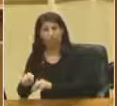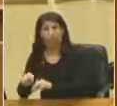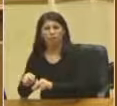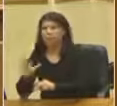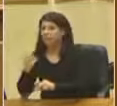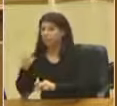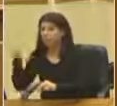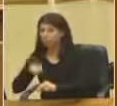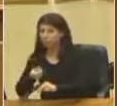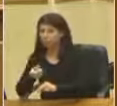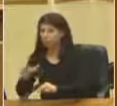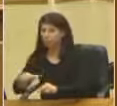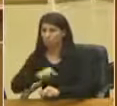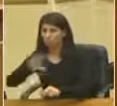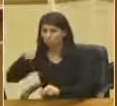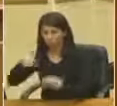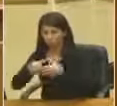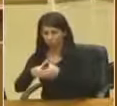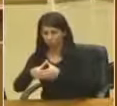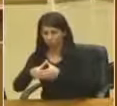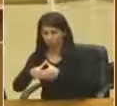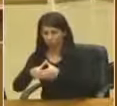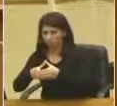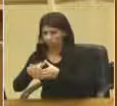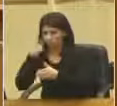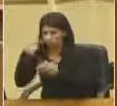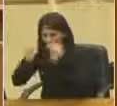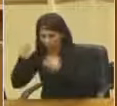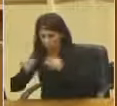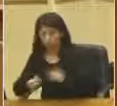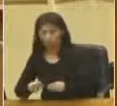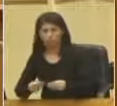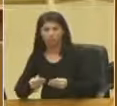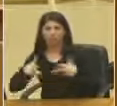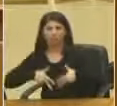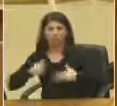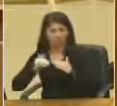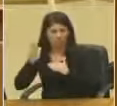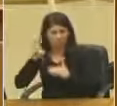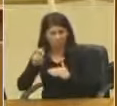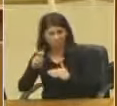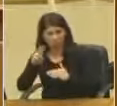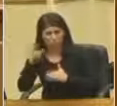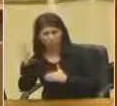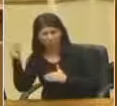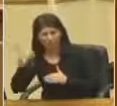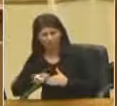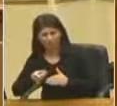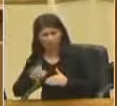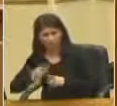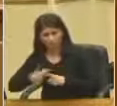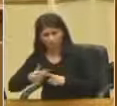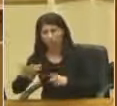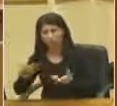κόμμα και κάνουμε αναγωγή επί του συνόλου, ζήτημα να βρούμε κυβέρνηση πάνω από 20-23% σε